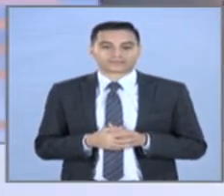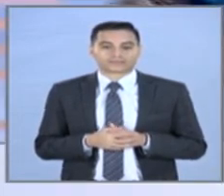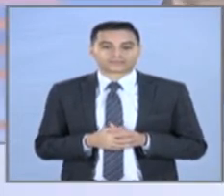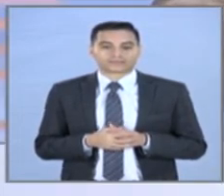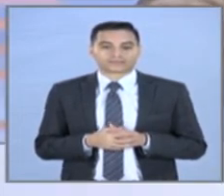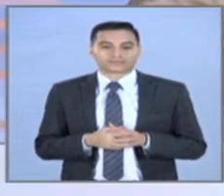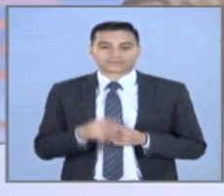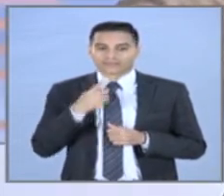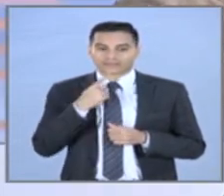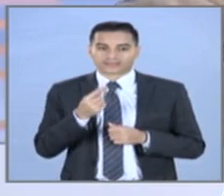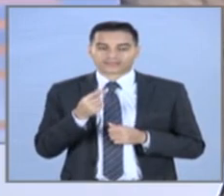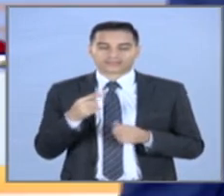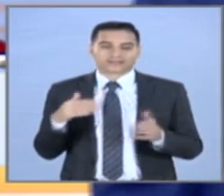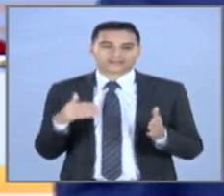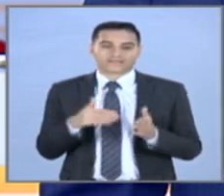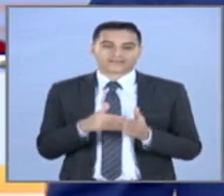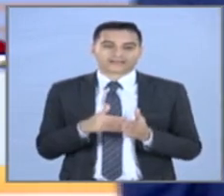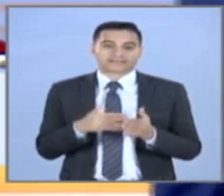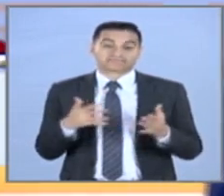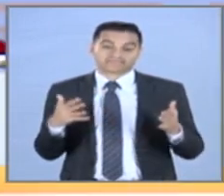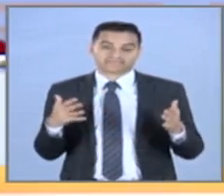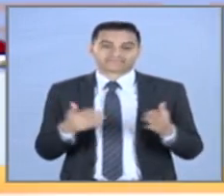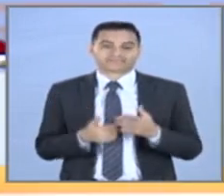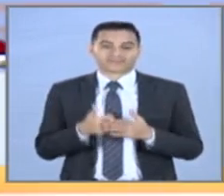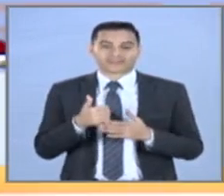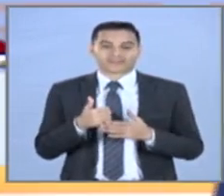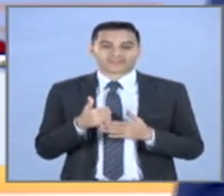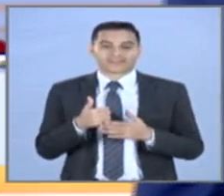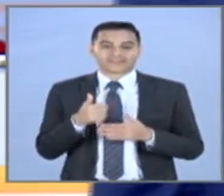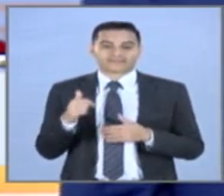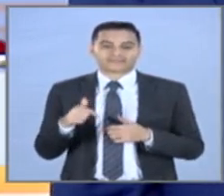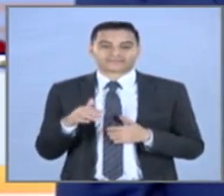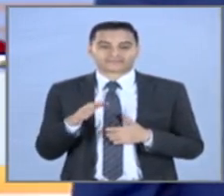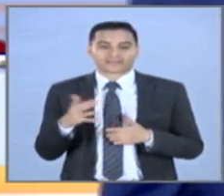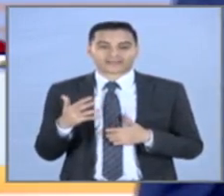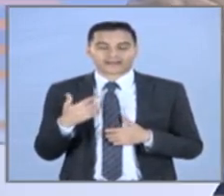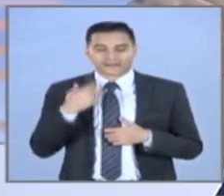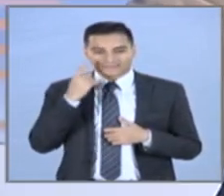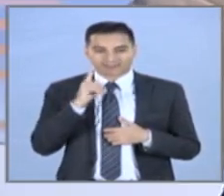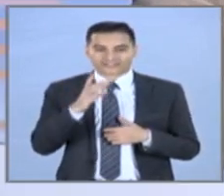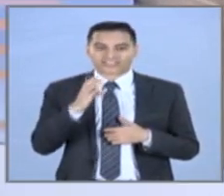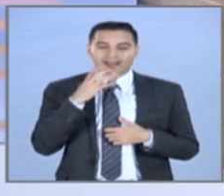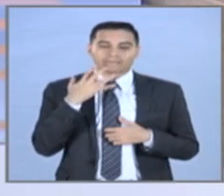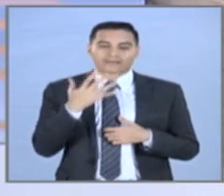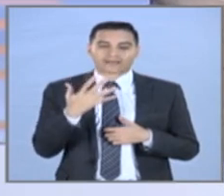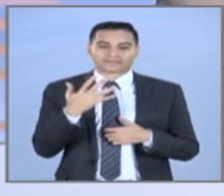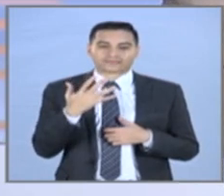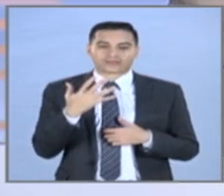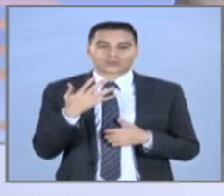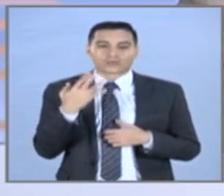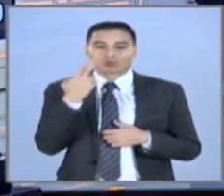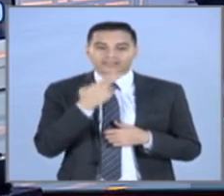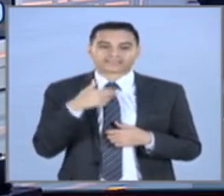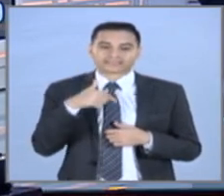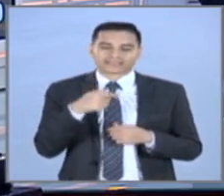في الثانية الأخيرة. كم إجابة صح؟ محددتش صح. خمس إجابات صح، وكان ممكن